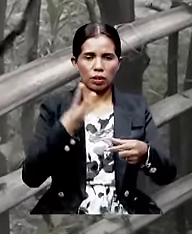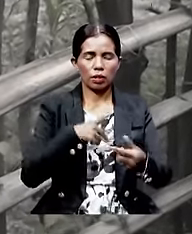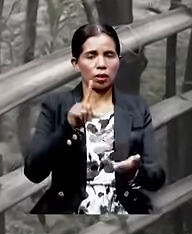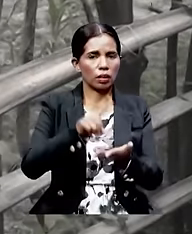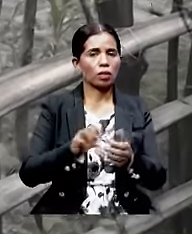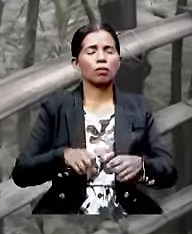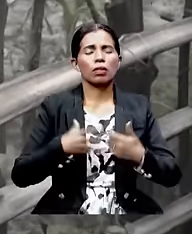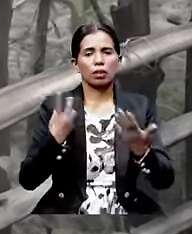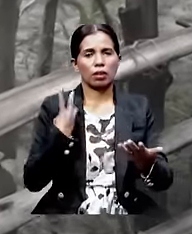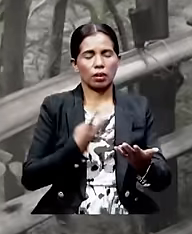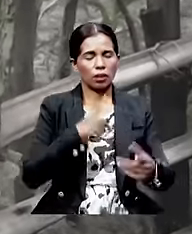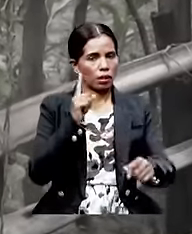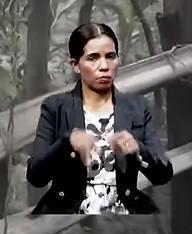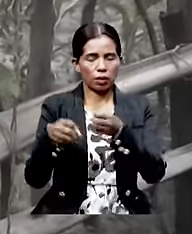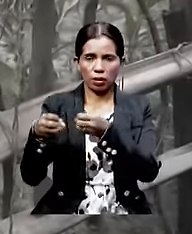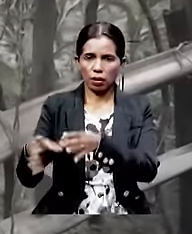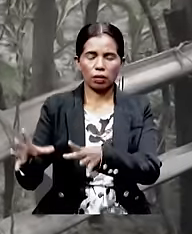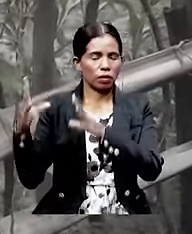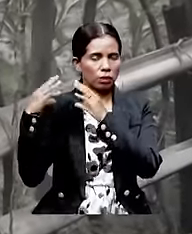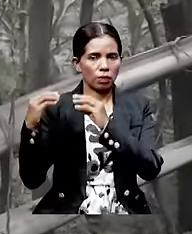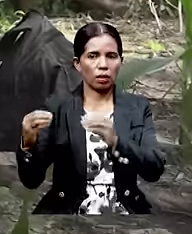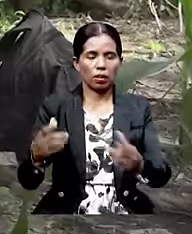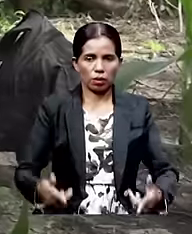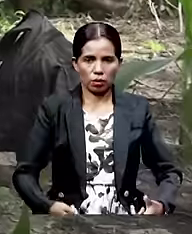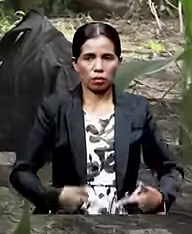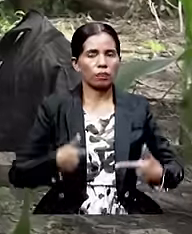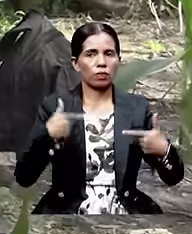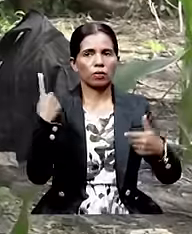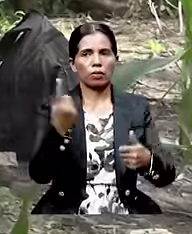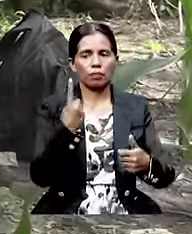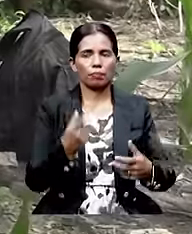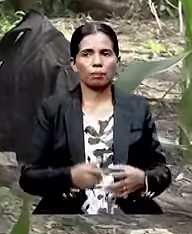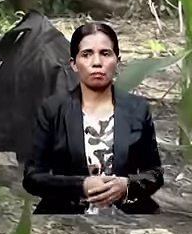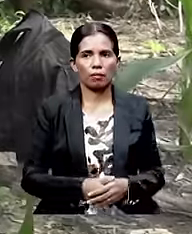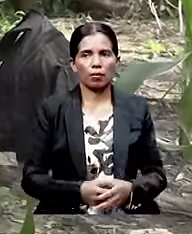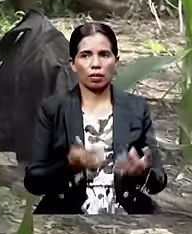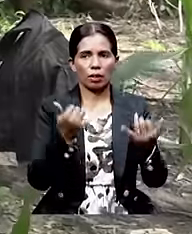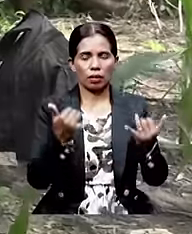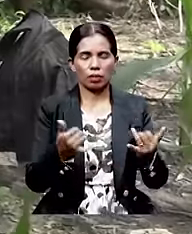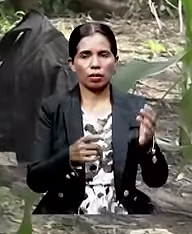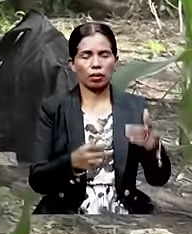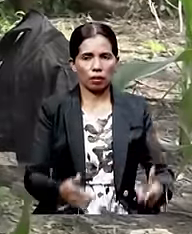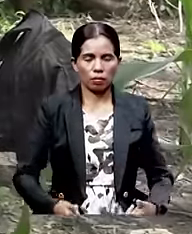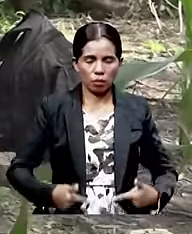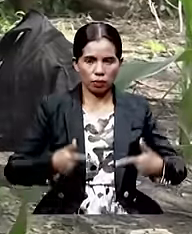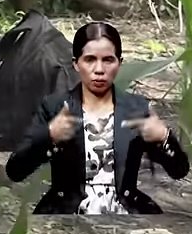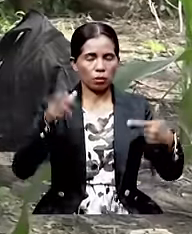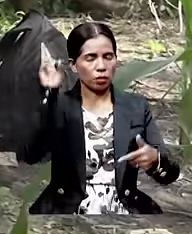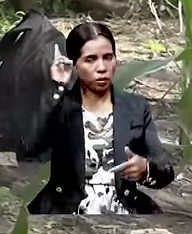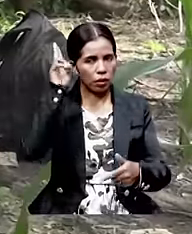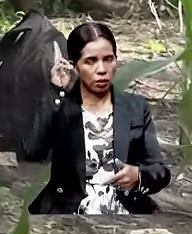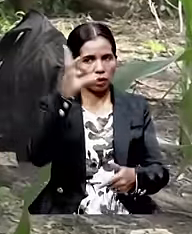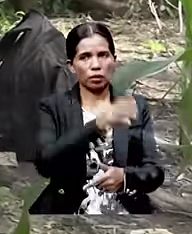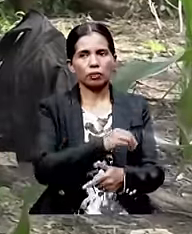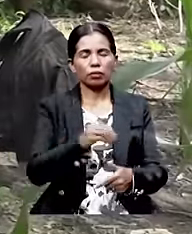ita labele lakon esperansa hodi luta ba moris. Ida nema krialidade moris di domingos